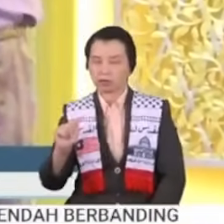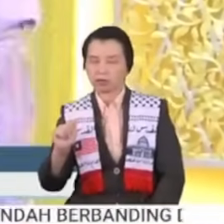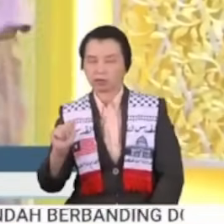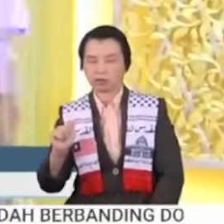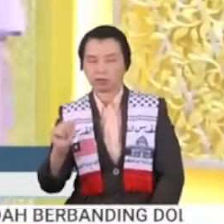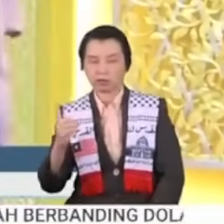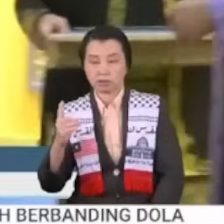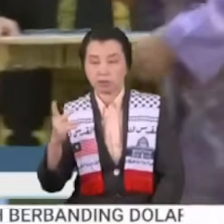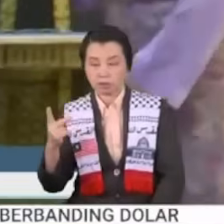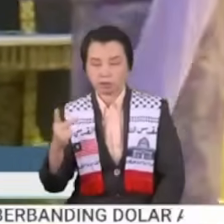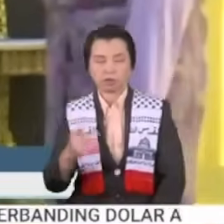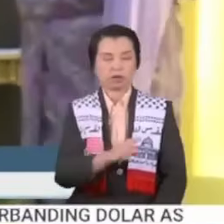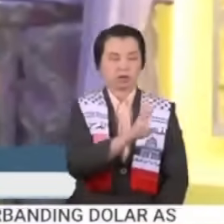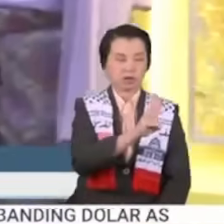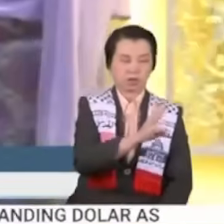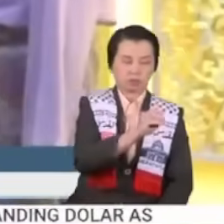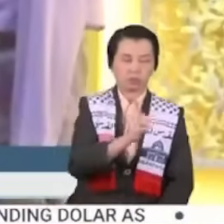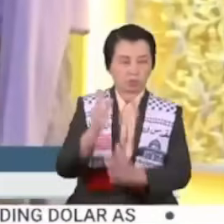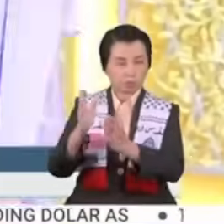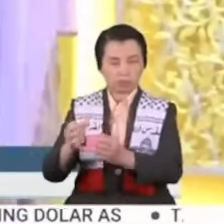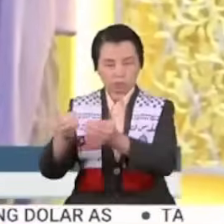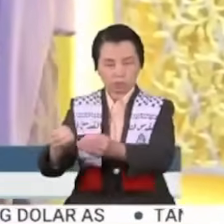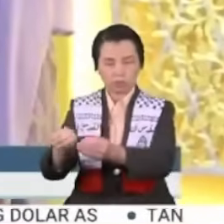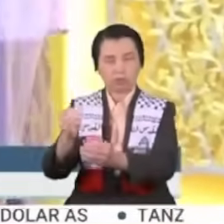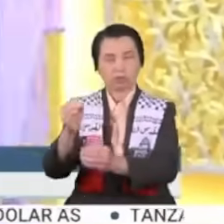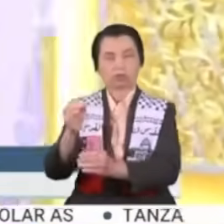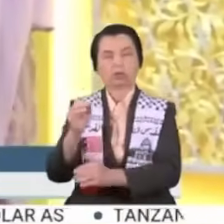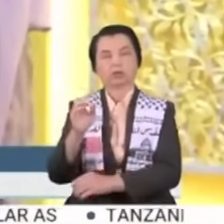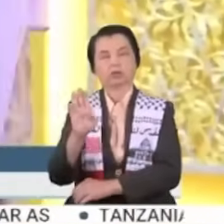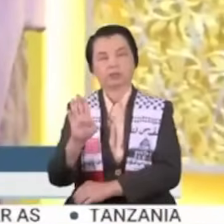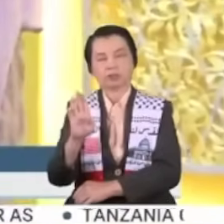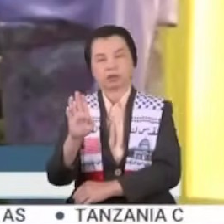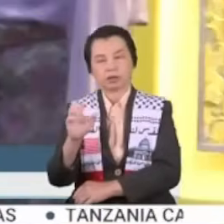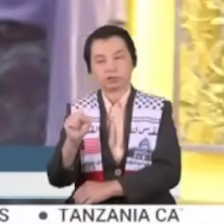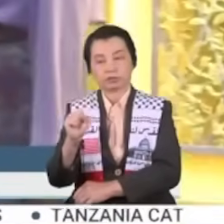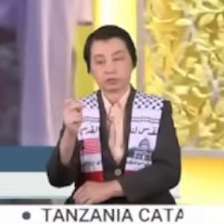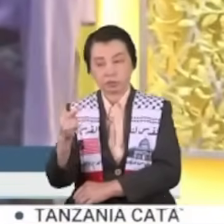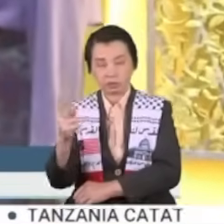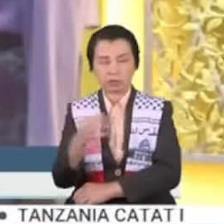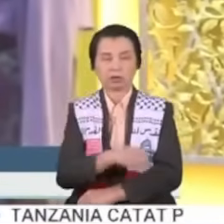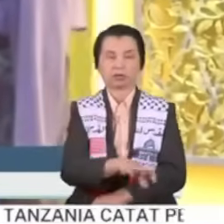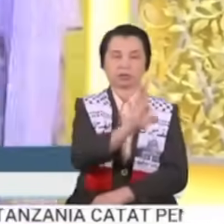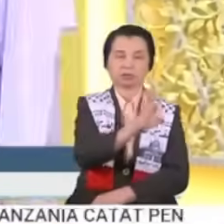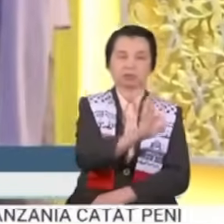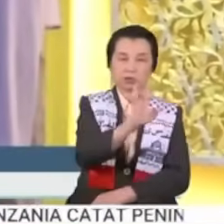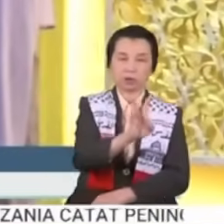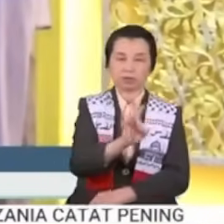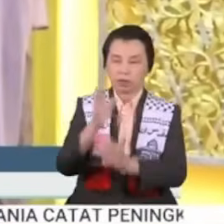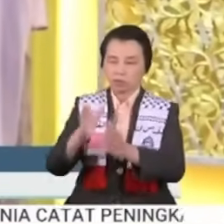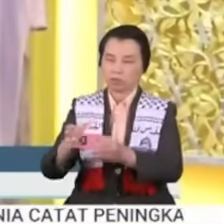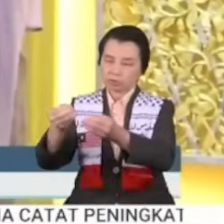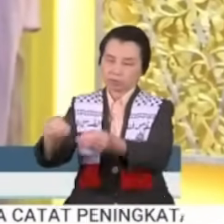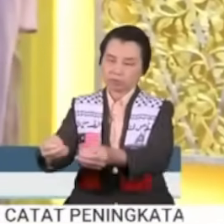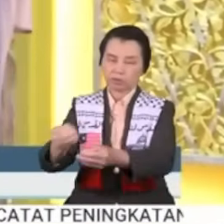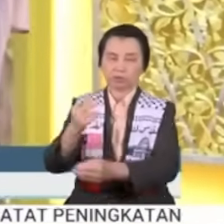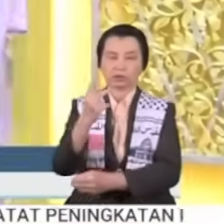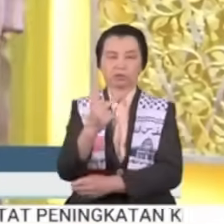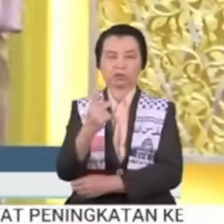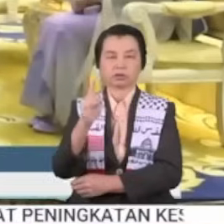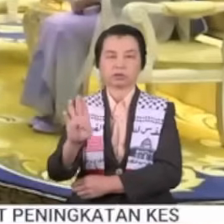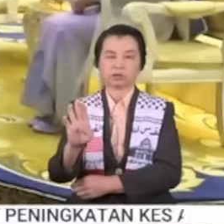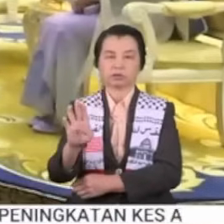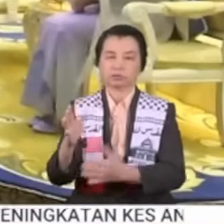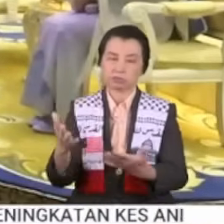Kinabalu adk 60 penerima Bintang Setia Kinabalu BSK 98 penerima bintang Kinabalu